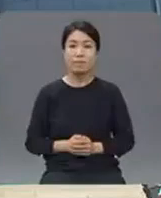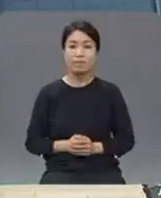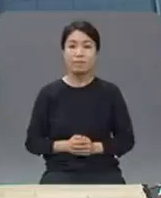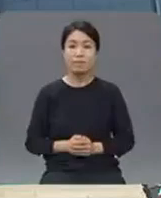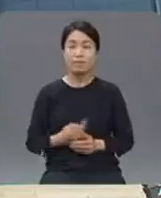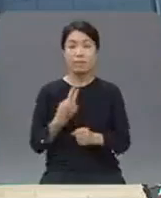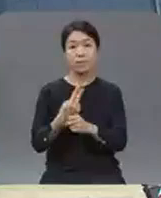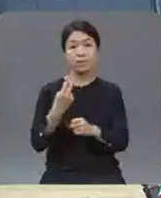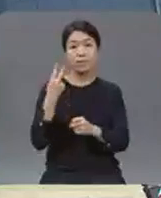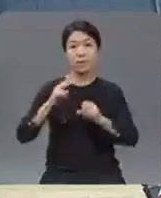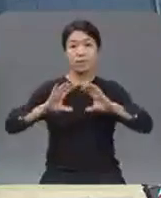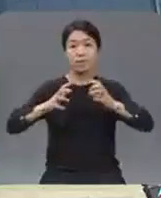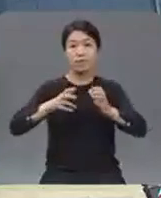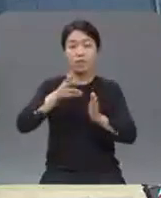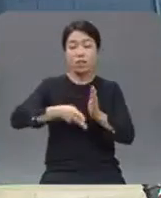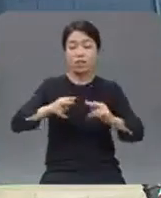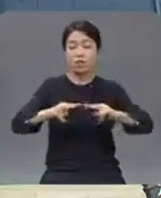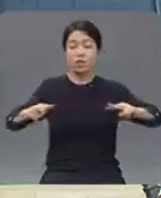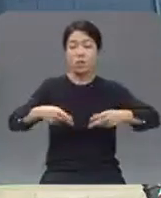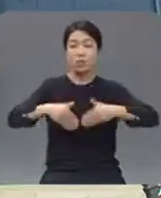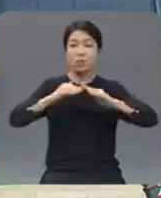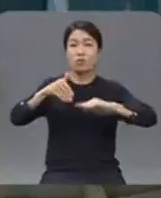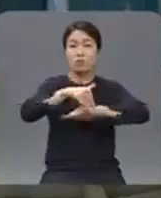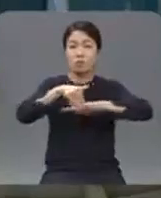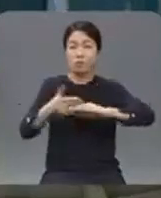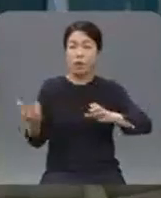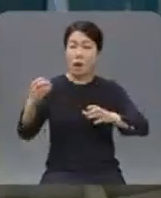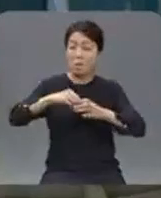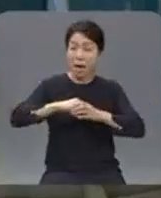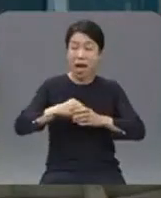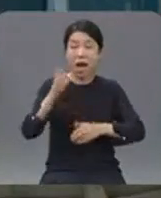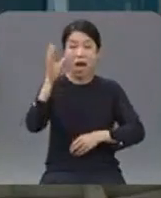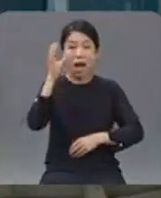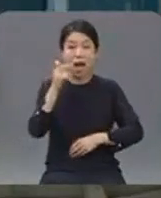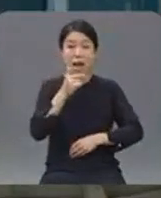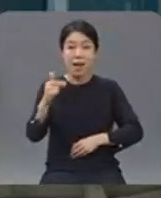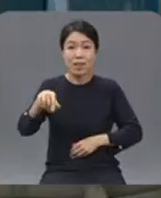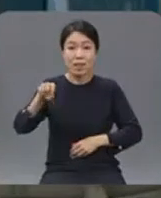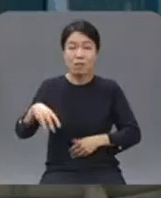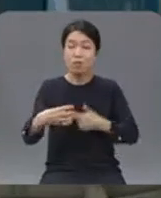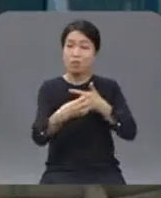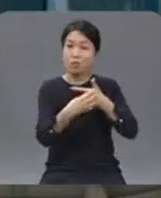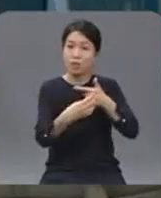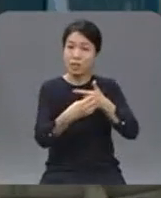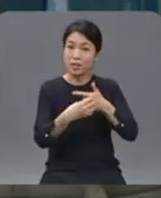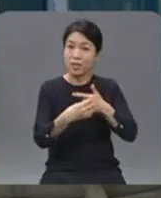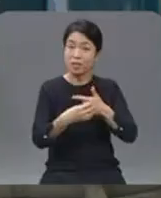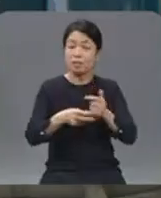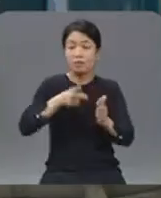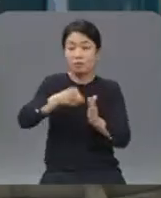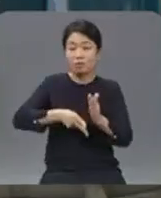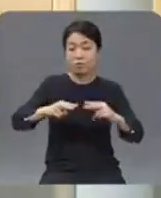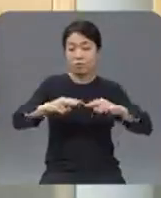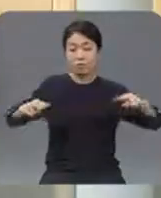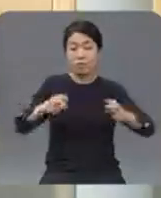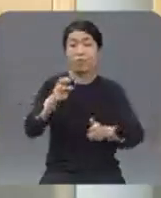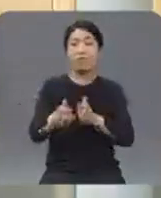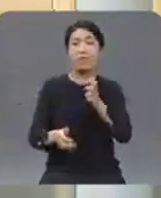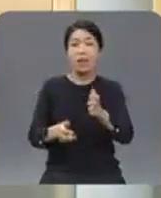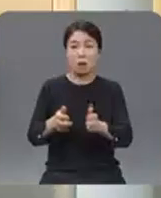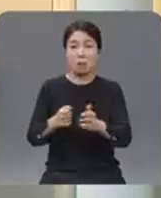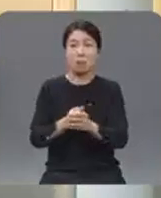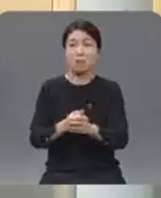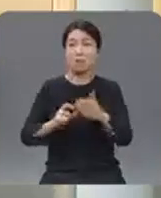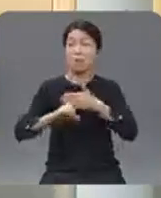2년 전 국가 철도망 구축 계획에 반영돼 기대를 모았던 광주 나주간 광역철도 사업